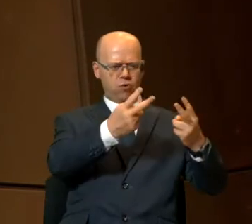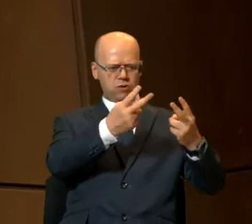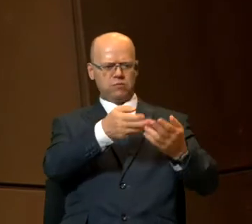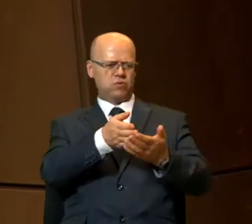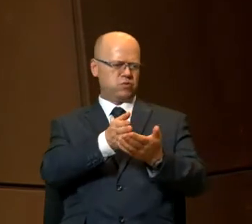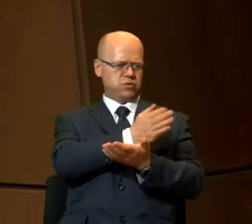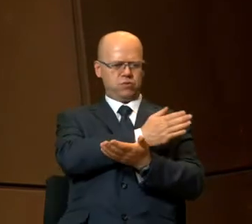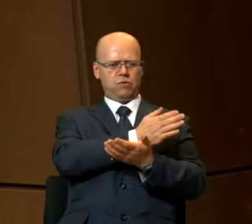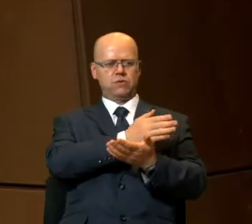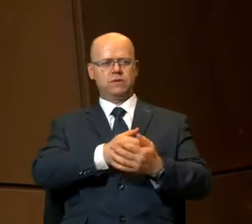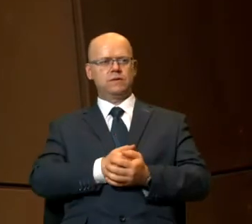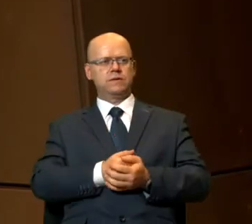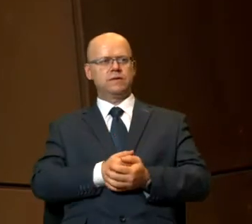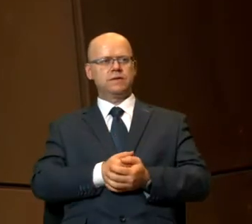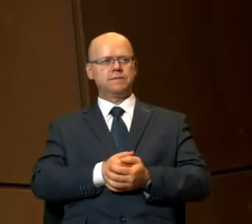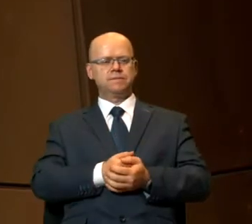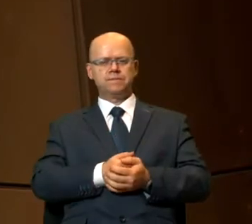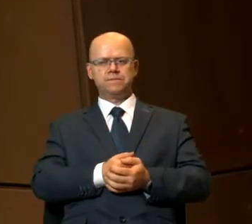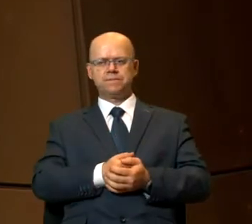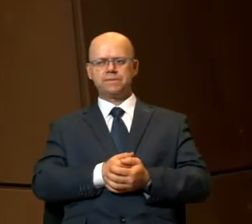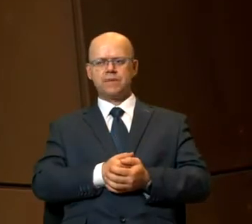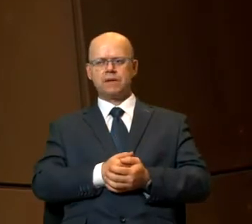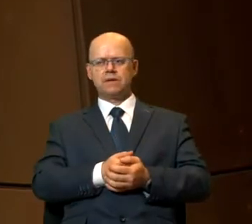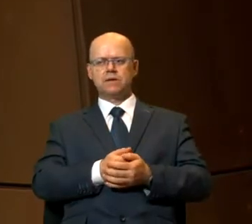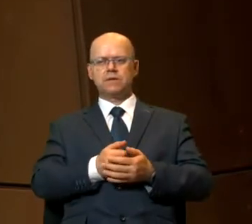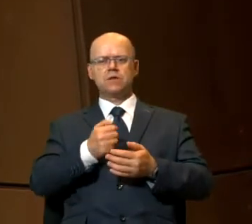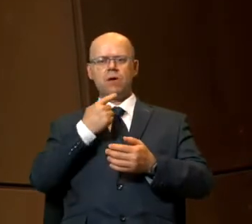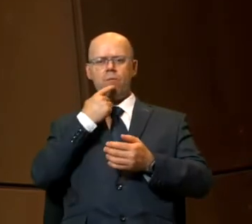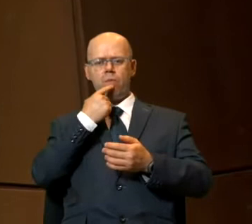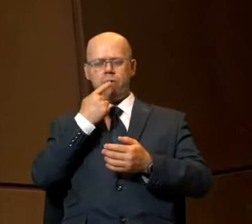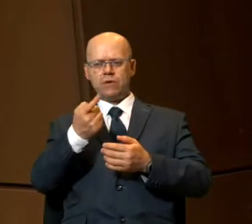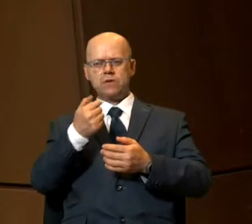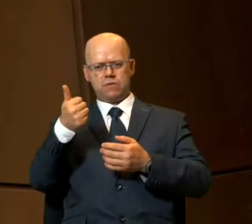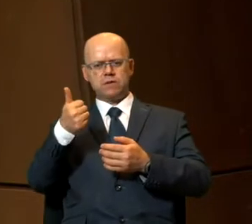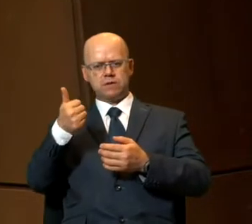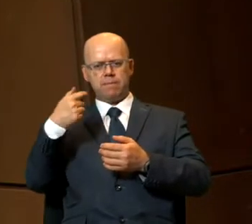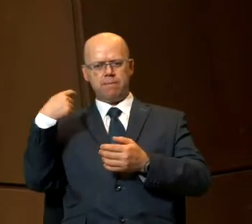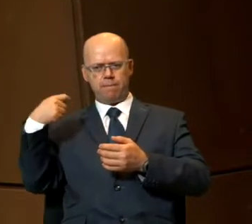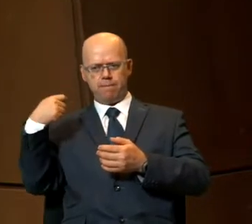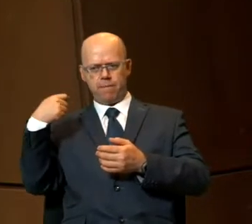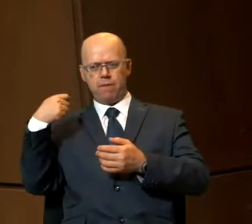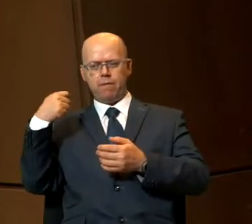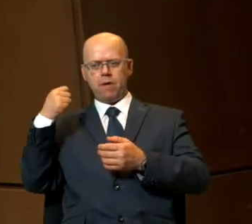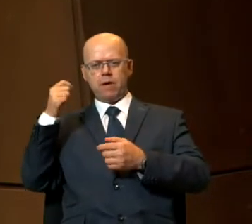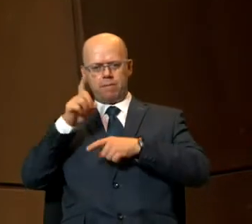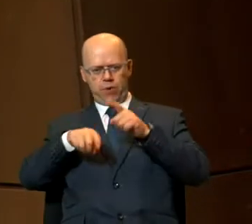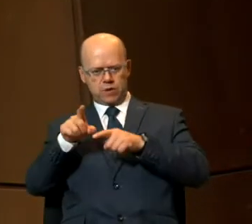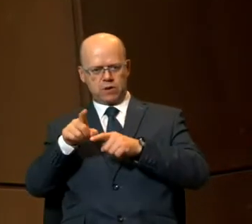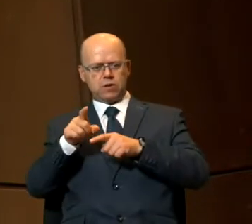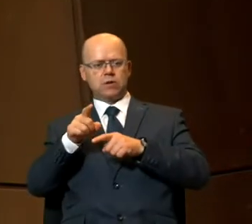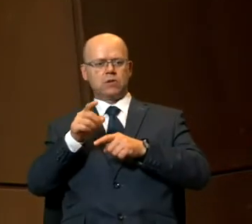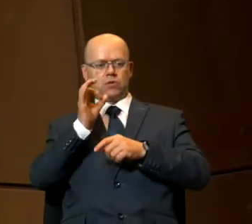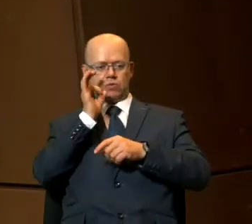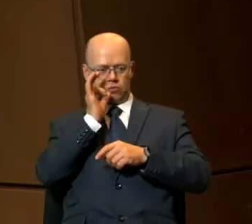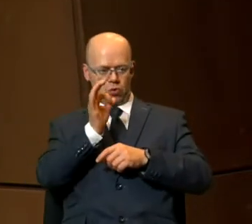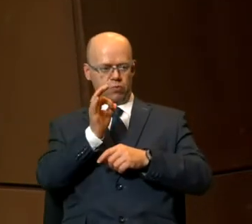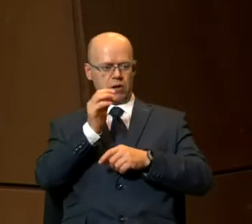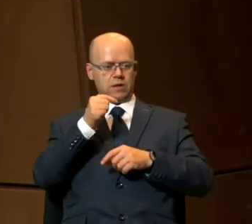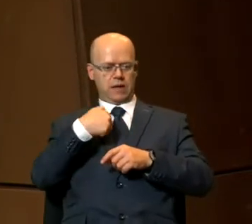też sprawić, tak Laclau by postulował, że to, co jest dobre dla nas, jest również dobre dla nich. Staramy